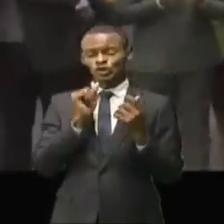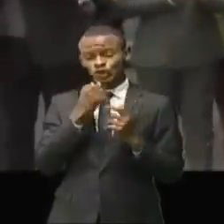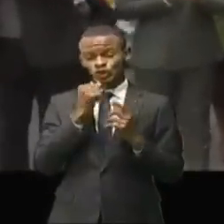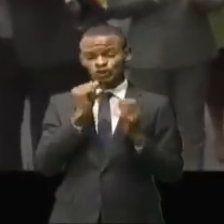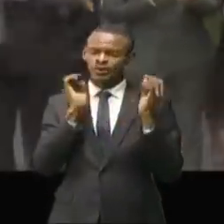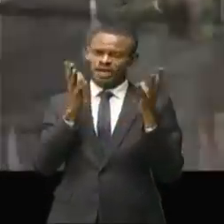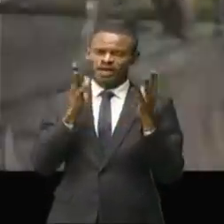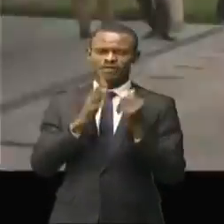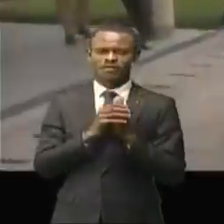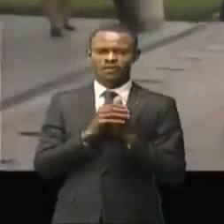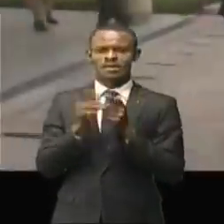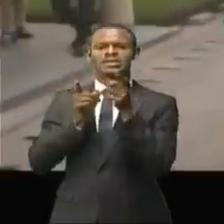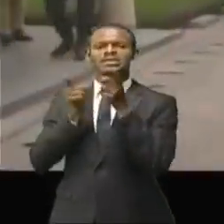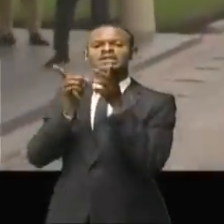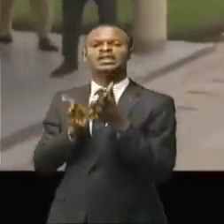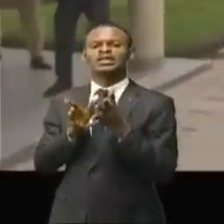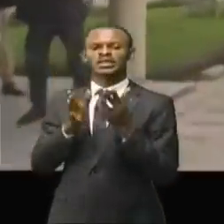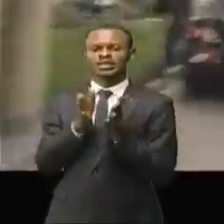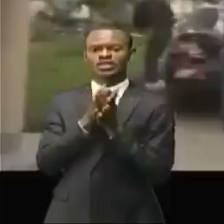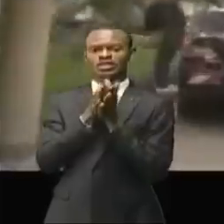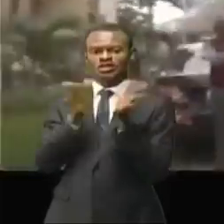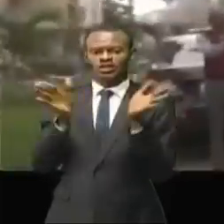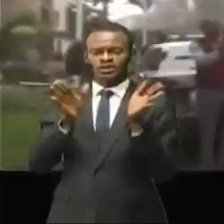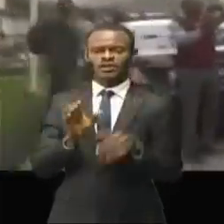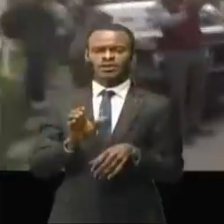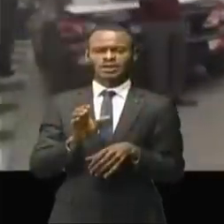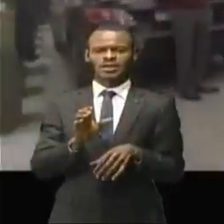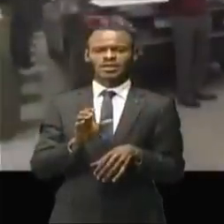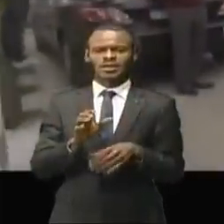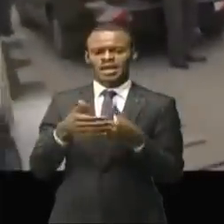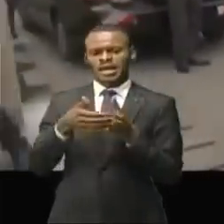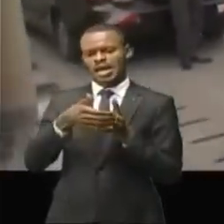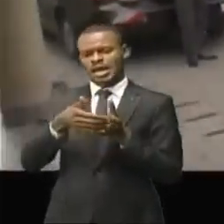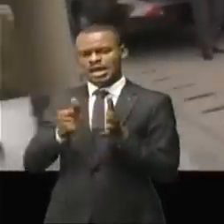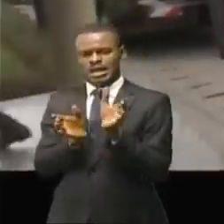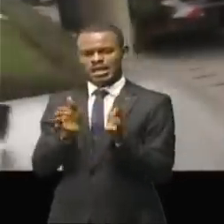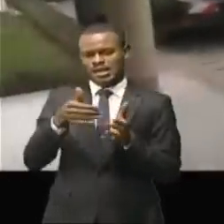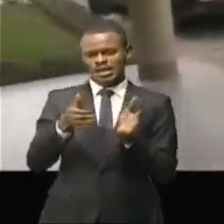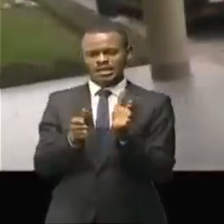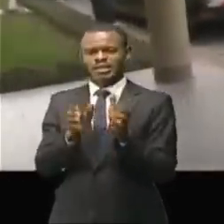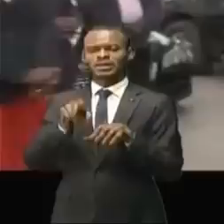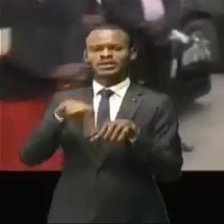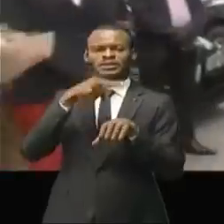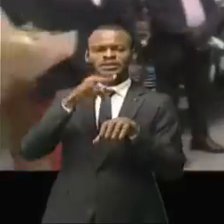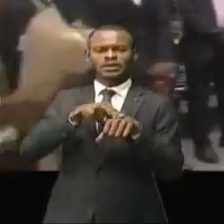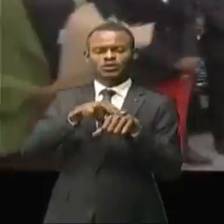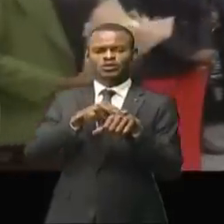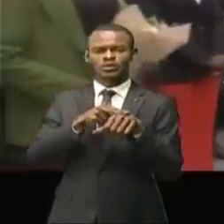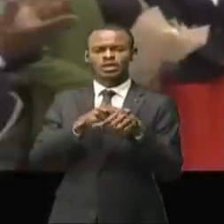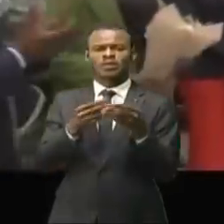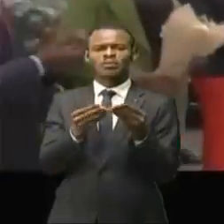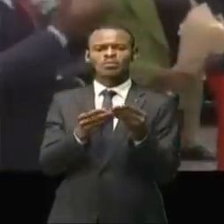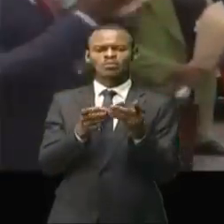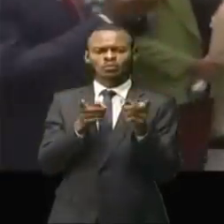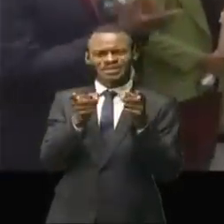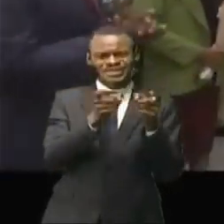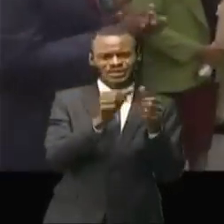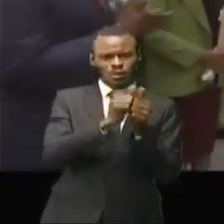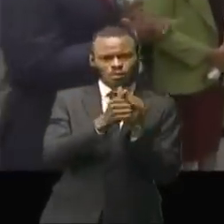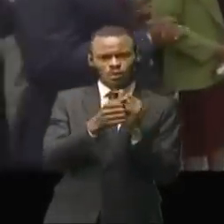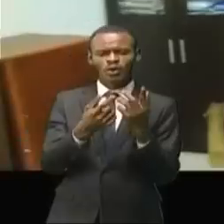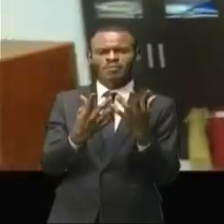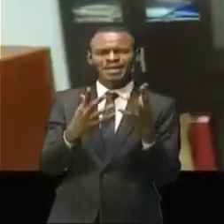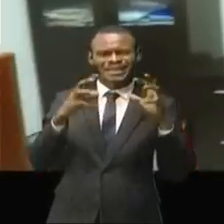de la Caisse nationale des gestion humanitaires des catastrophes Raymond bongolais par ordonnance présidentielle